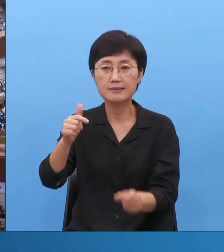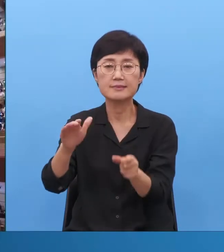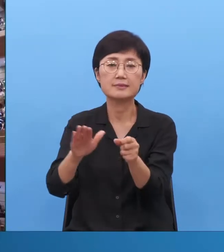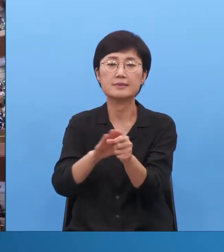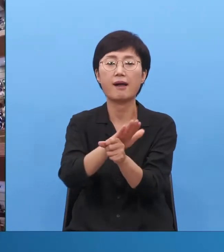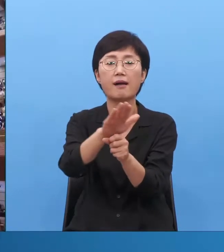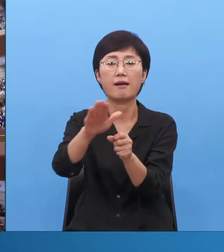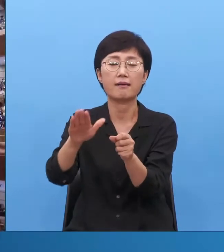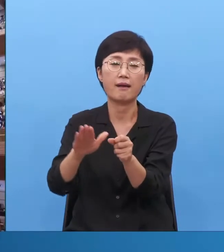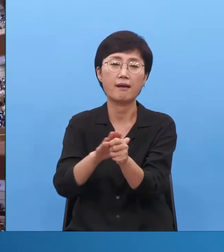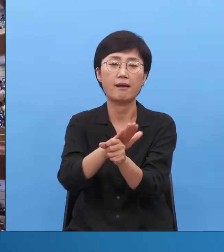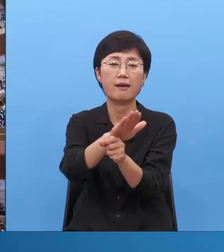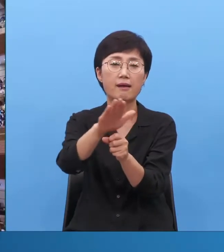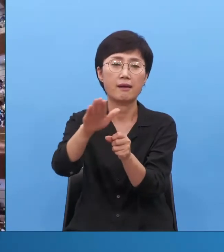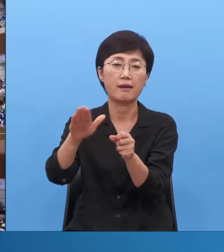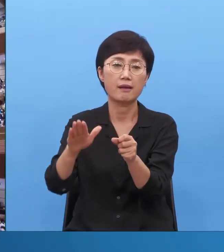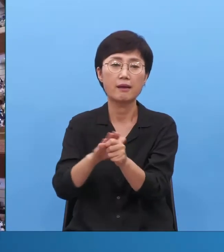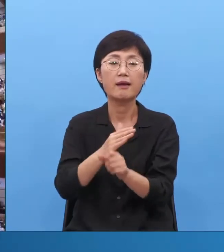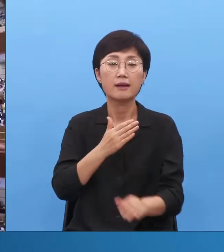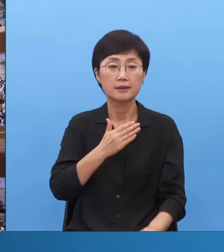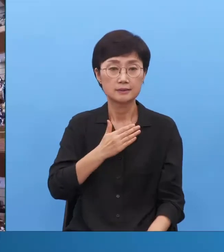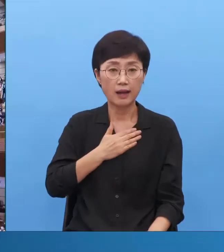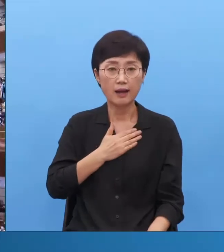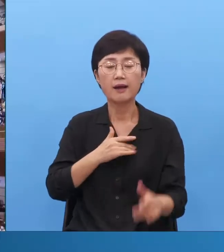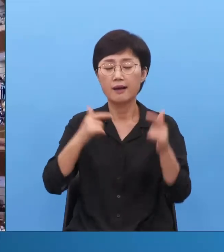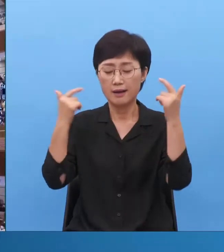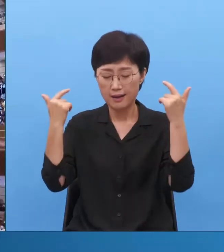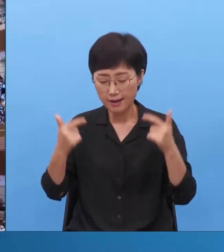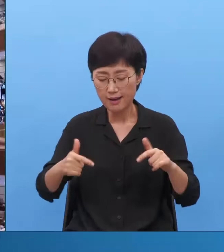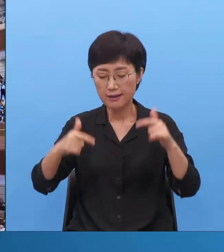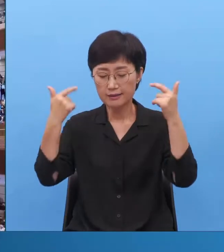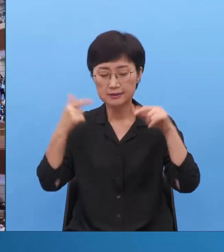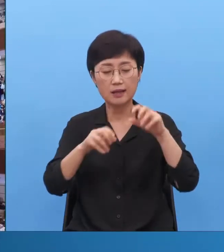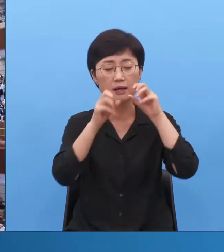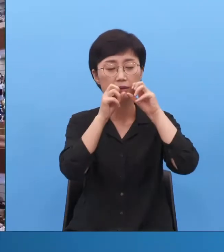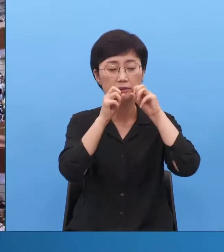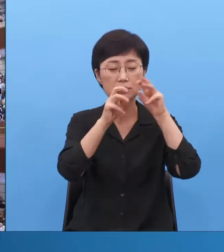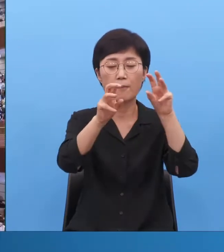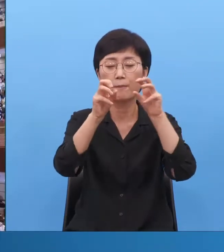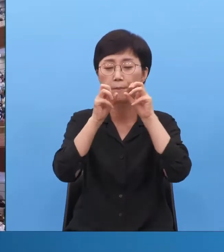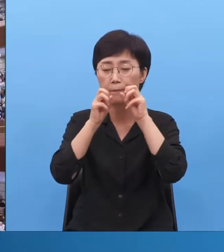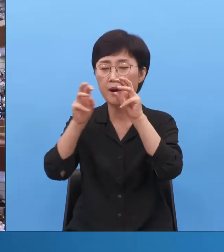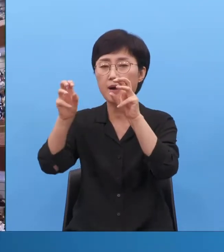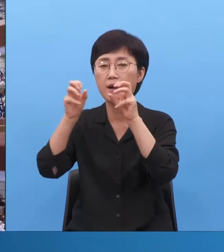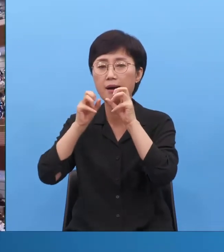크신 사랑 나 항상